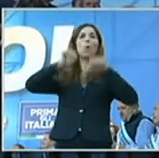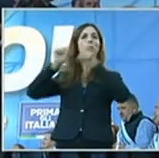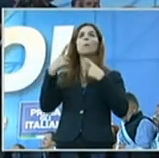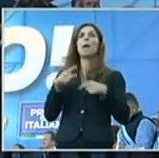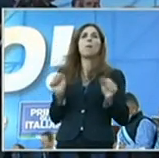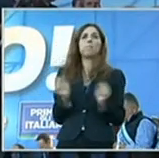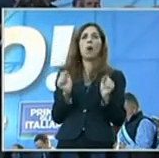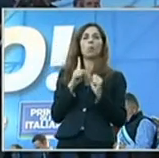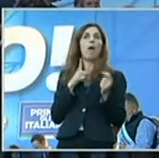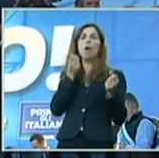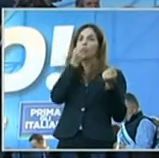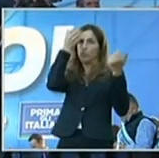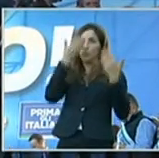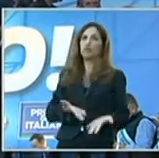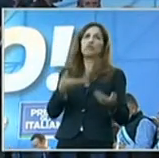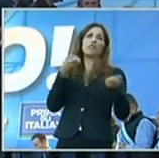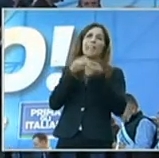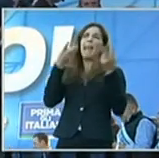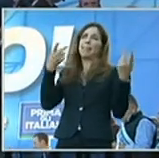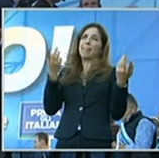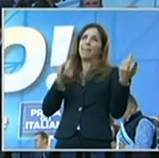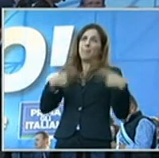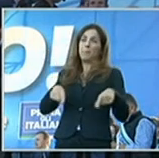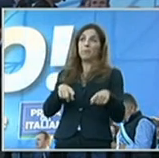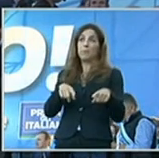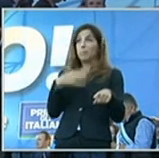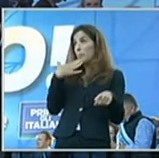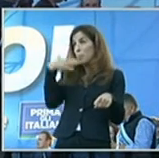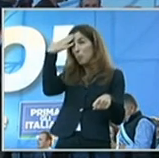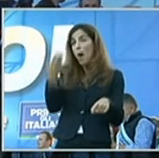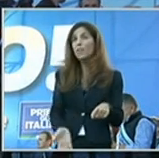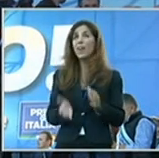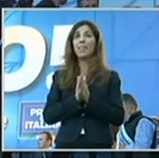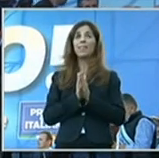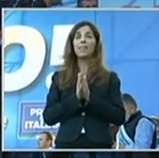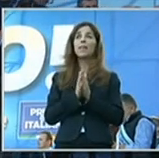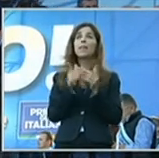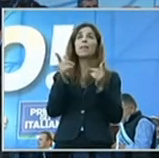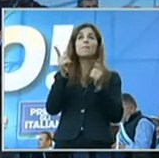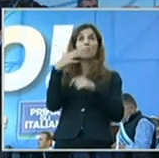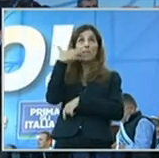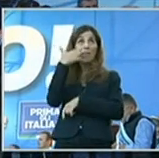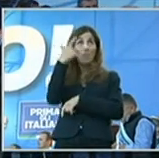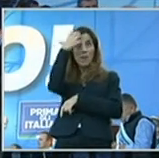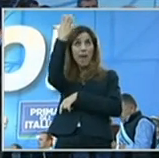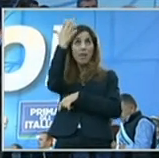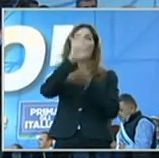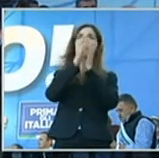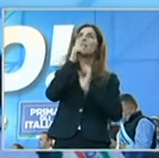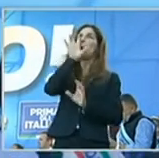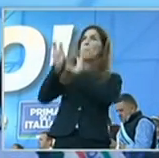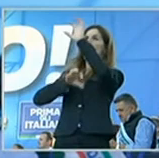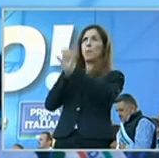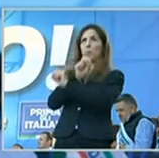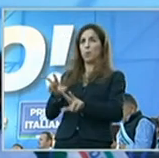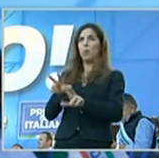Poveretti. Poveretti, non hanno più Salvini al governo su cui sparare, quindi hanno il governo Gianni e